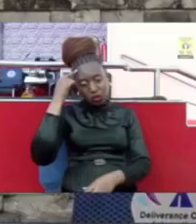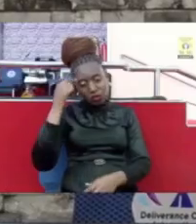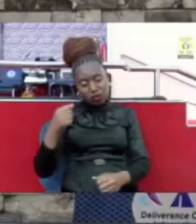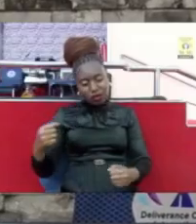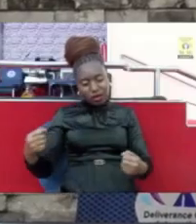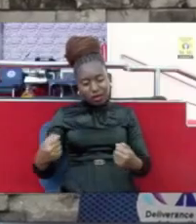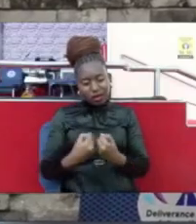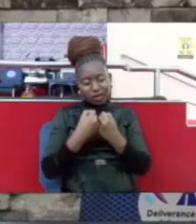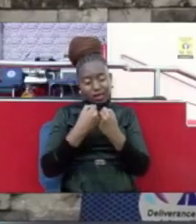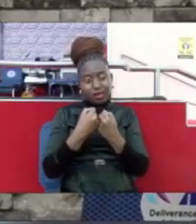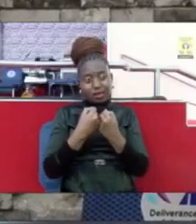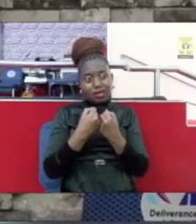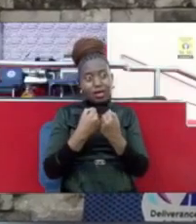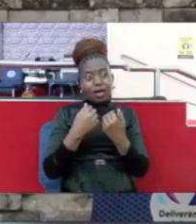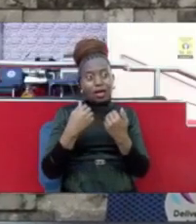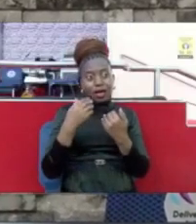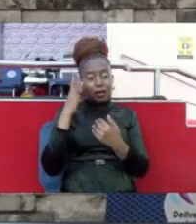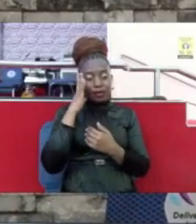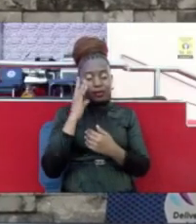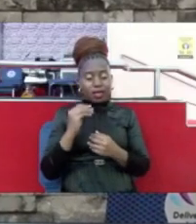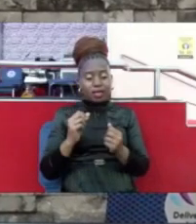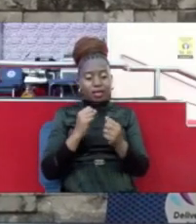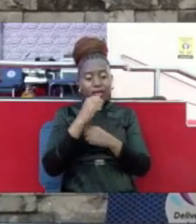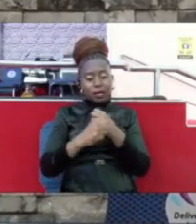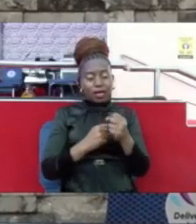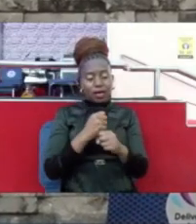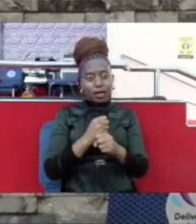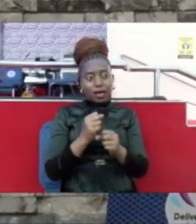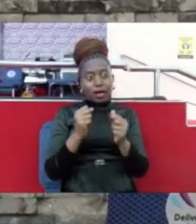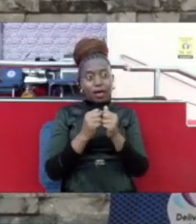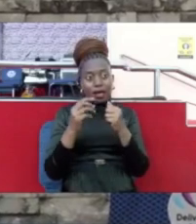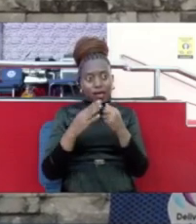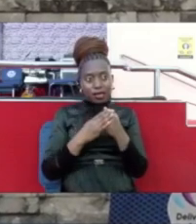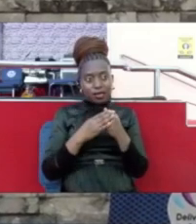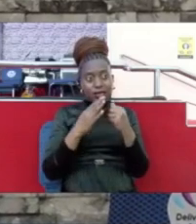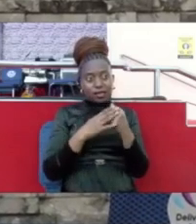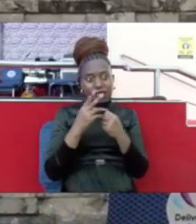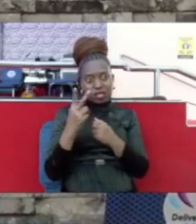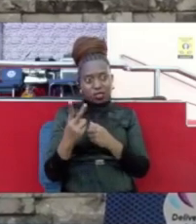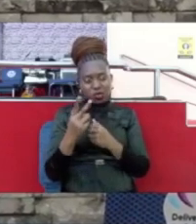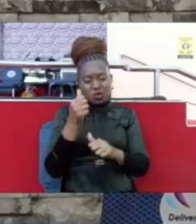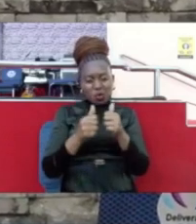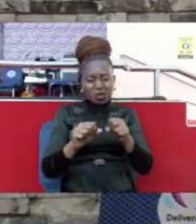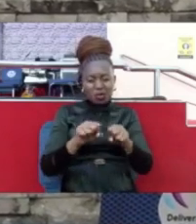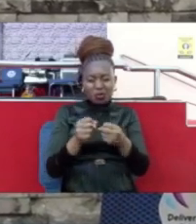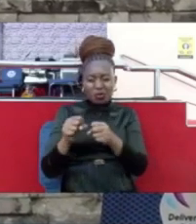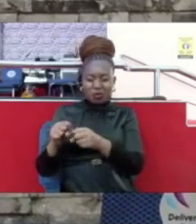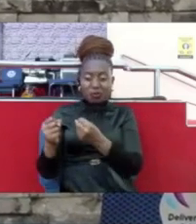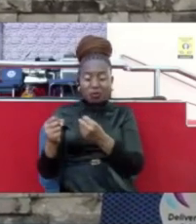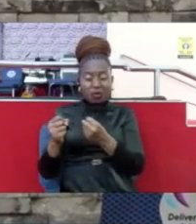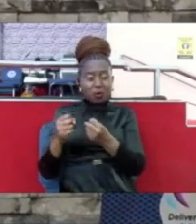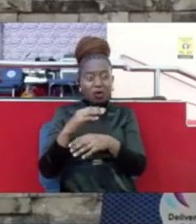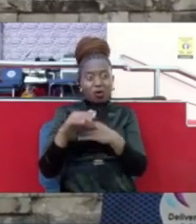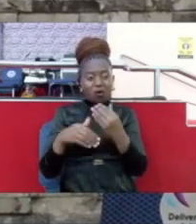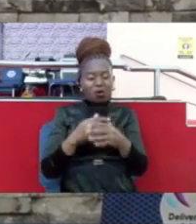alikuwa kwenye ajali mbaya sana mwaka 1962. That had broken every bone in her body. Ambayo ilikuwa imevunja kila mfupa kwenye mwili